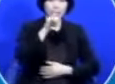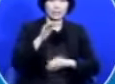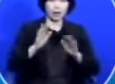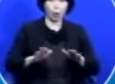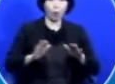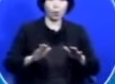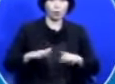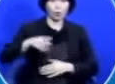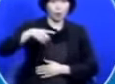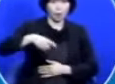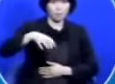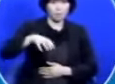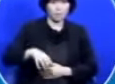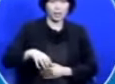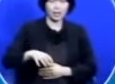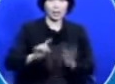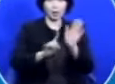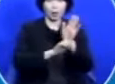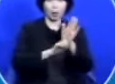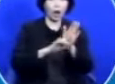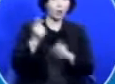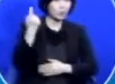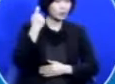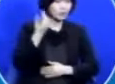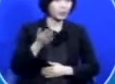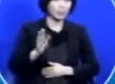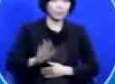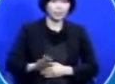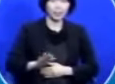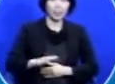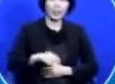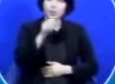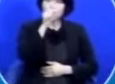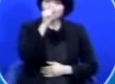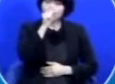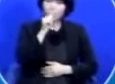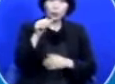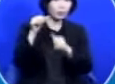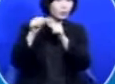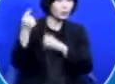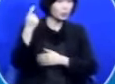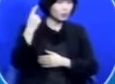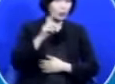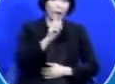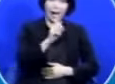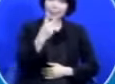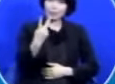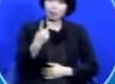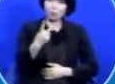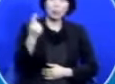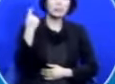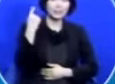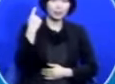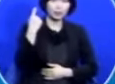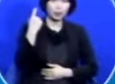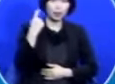주차장에 대한 광고를 드셨는데 좋은 소식도 한 두번 듣는 거지요 이걸